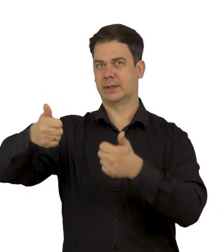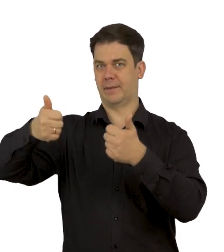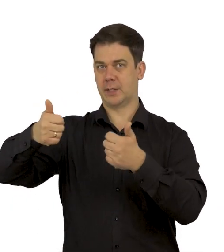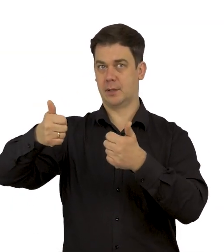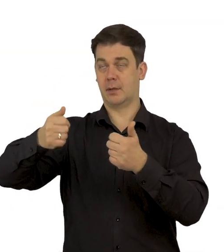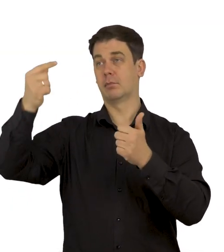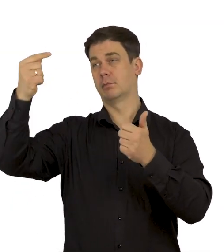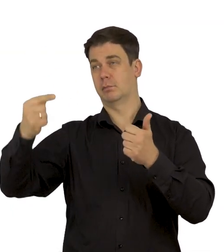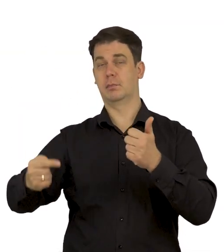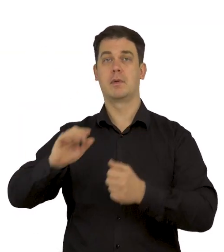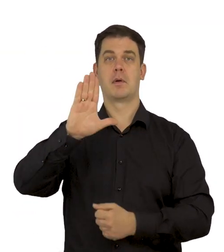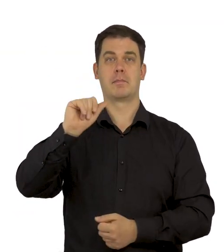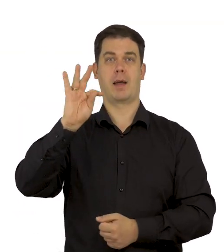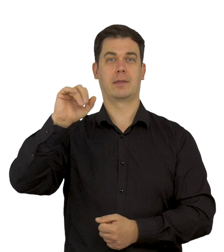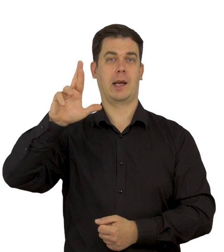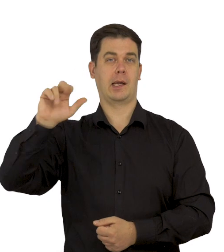wybierz opcję bateria.